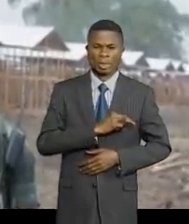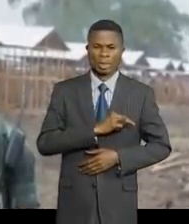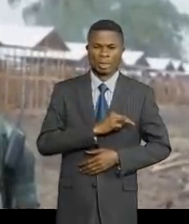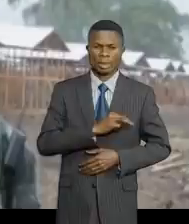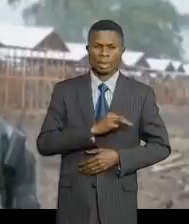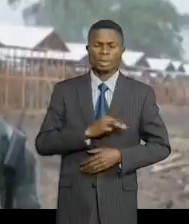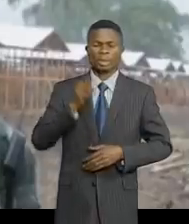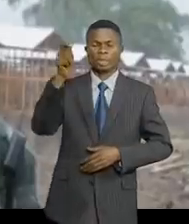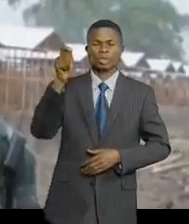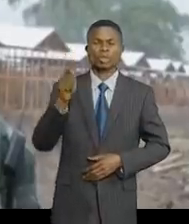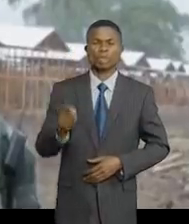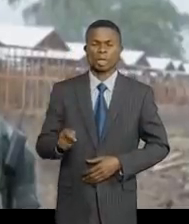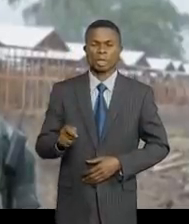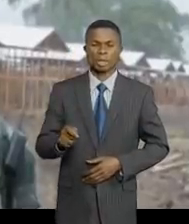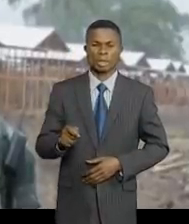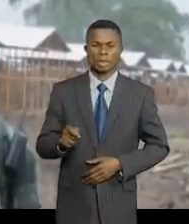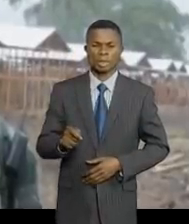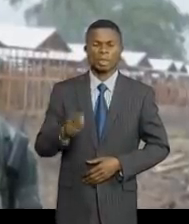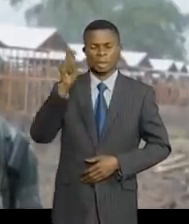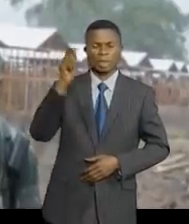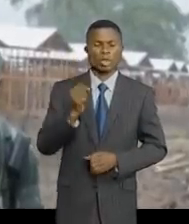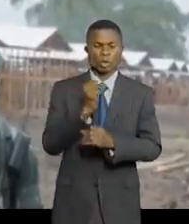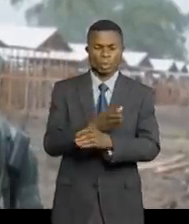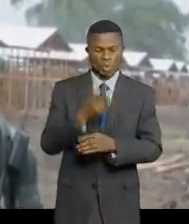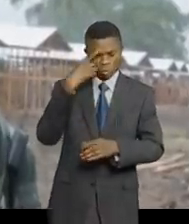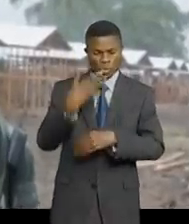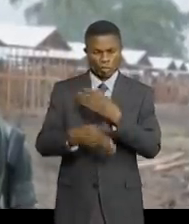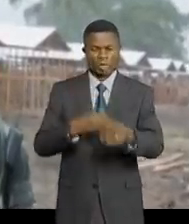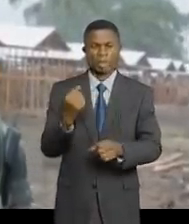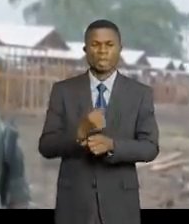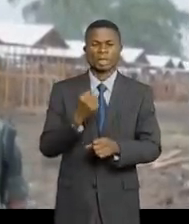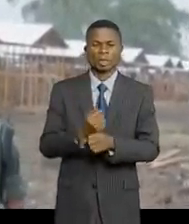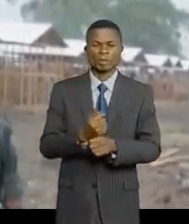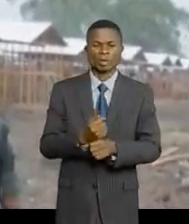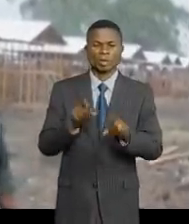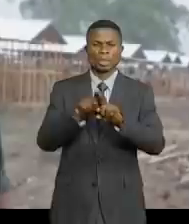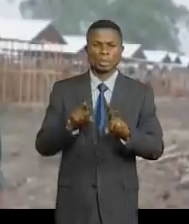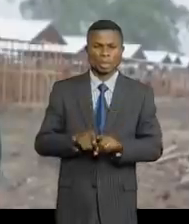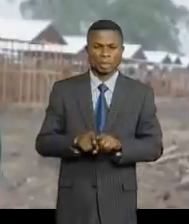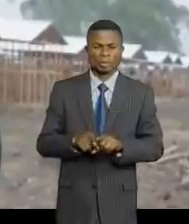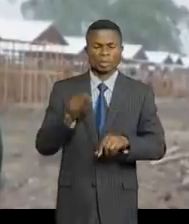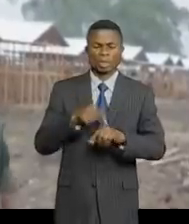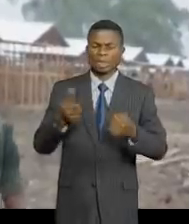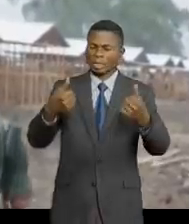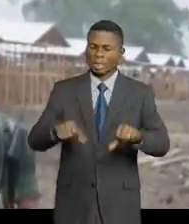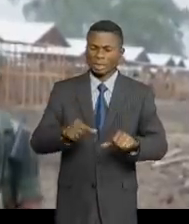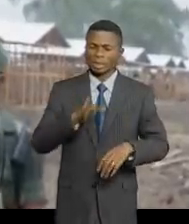de militaires, la disponibilité pour le travail et le temps que nous avons passé ensemble avec